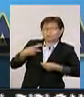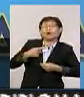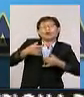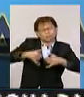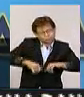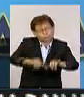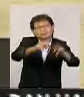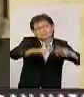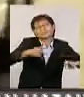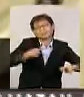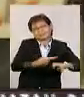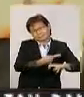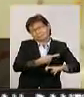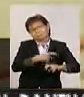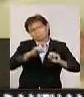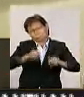Hopefully.